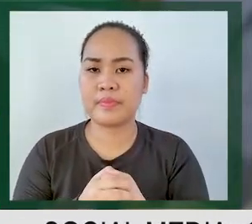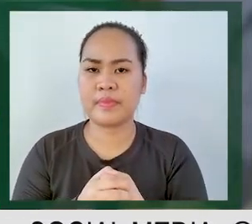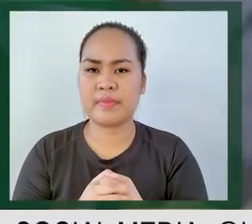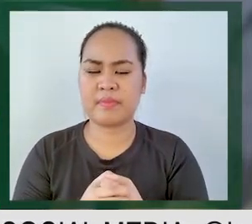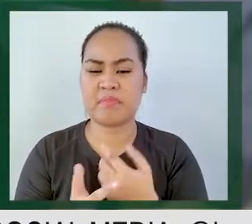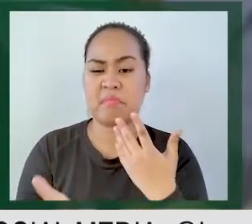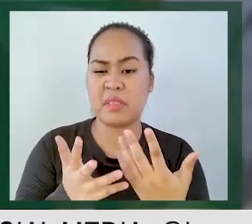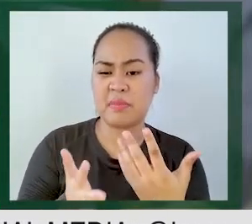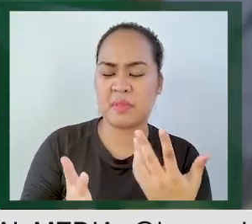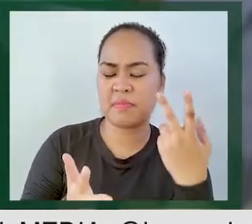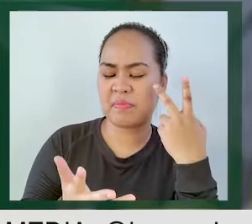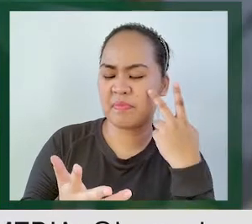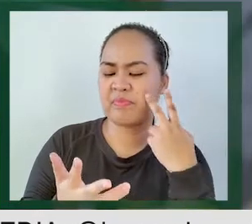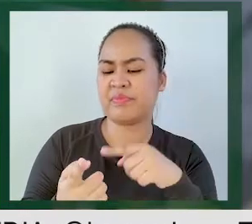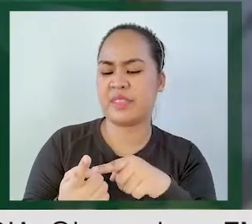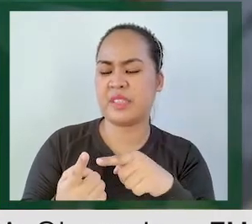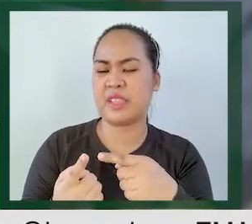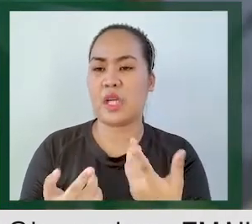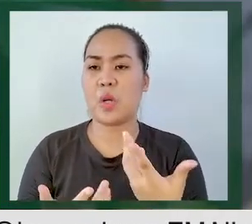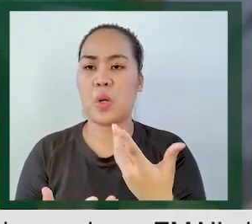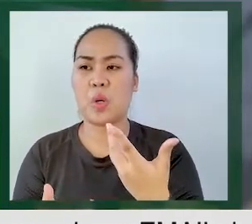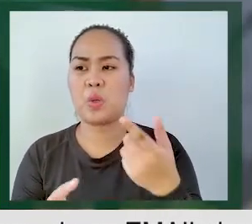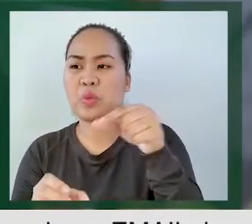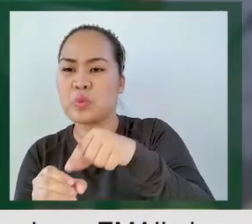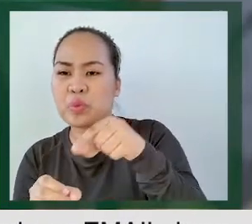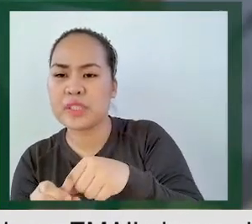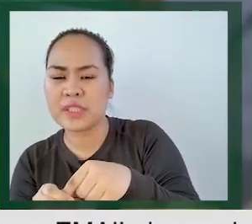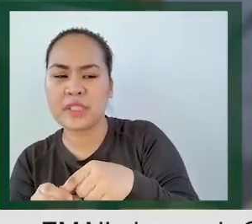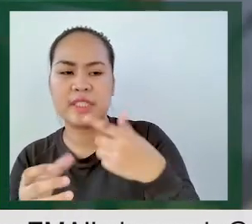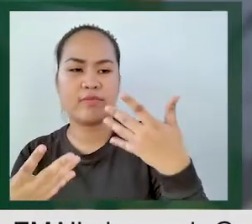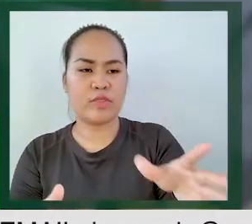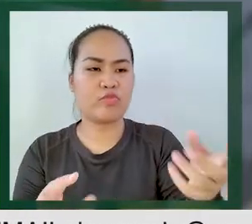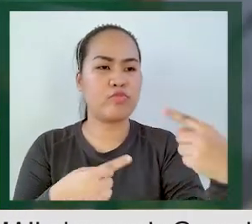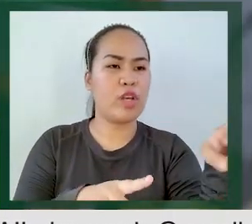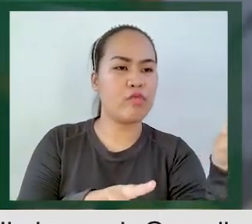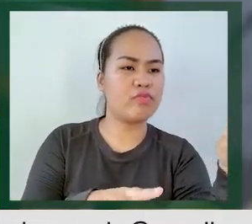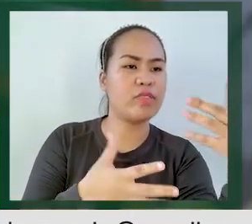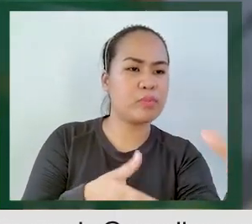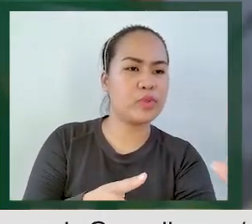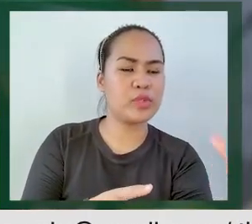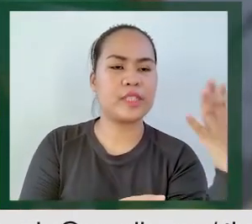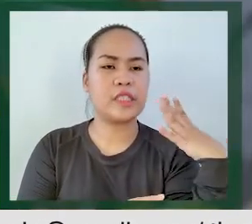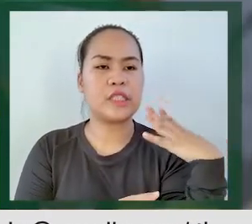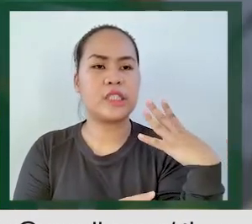Tapos 5 o'clock labas ulit ako para bumili ng merienda, 'di ba? Parang